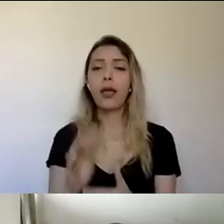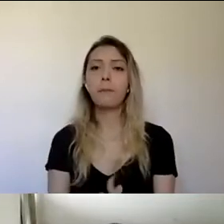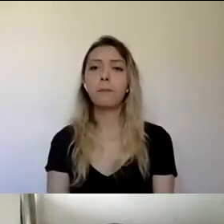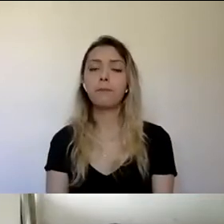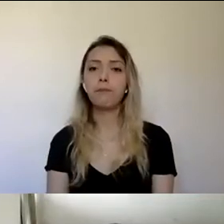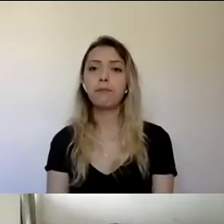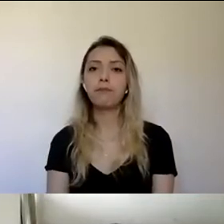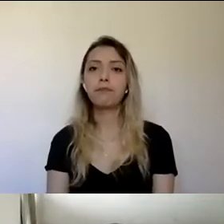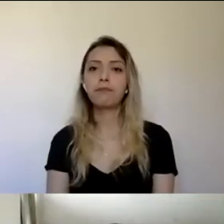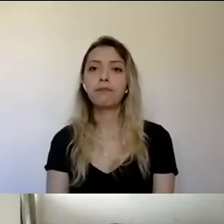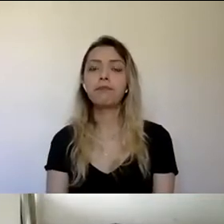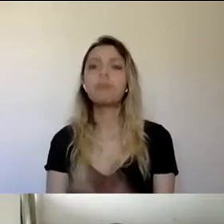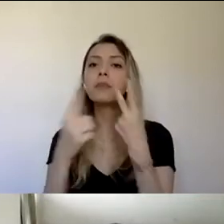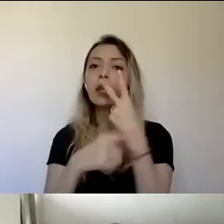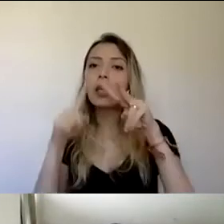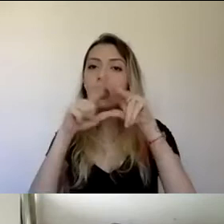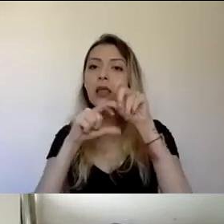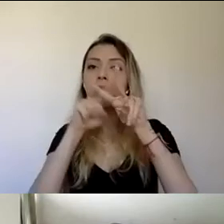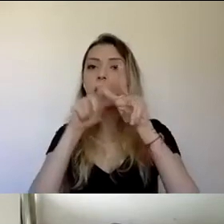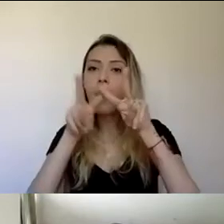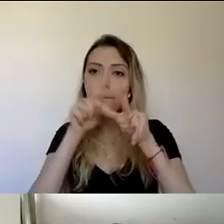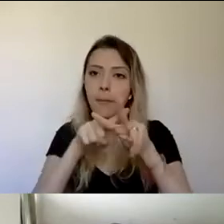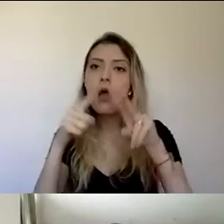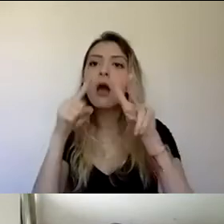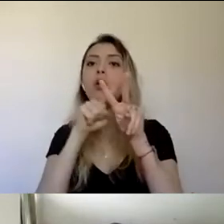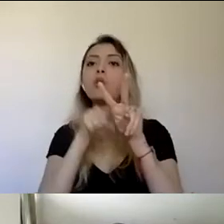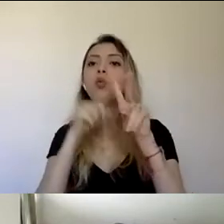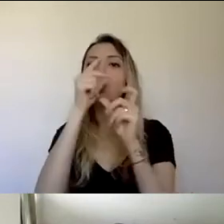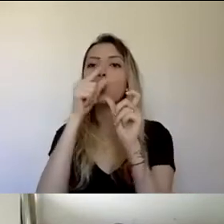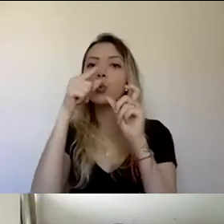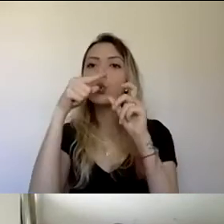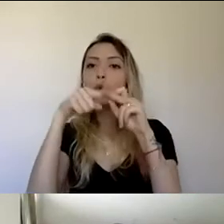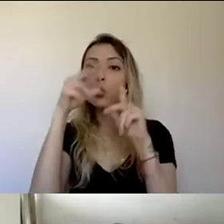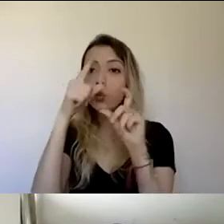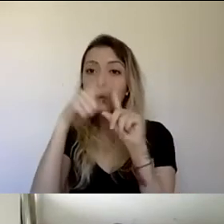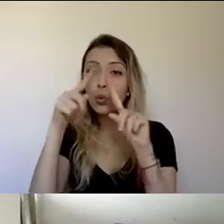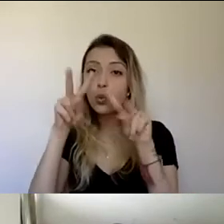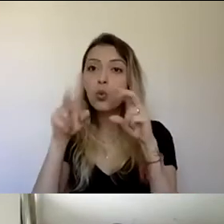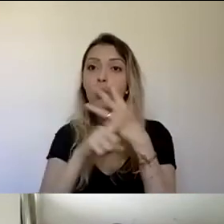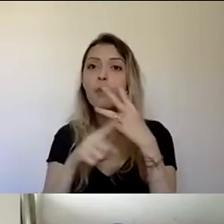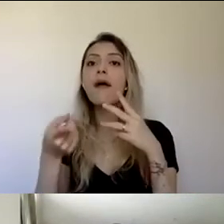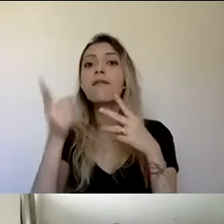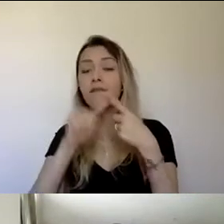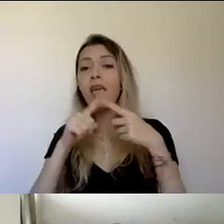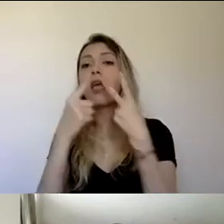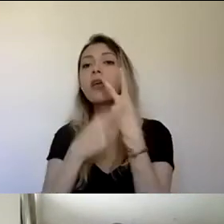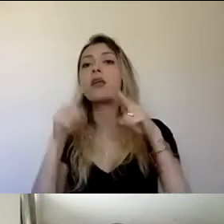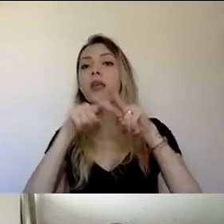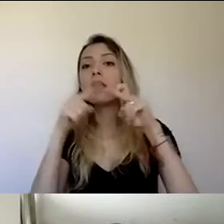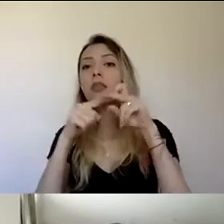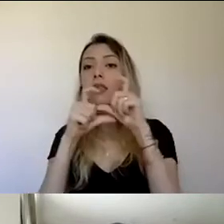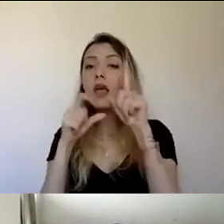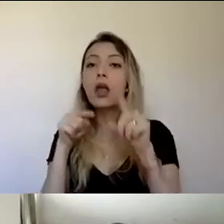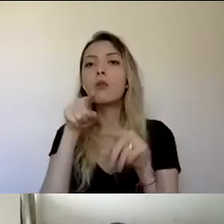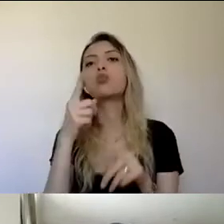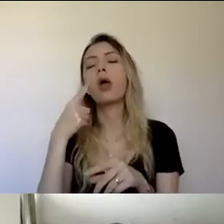yasama, yürütme, yargı tarafından gösterilen çabayı ölçüyor. Yani yapısal göstergelerde tanımlanan kurumlar,